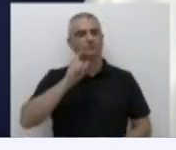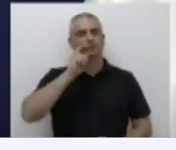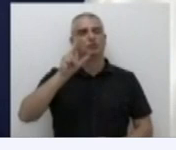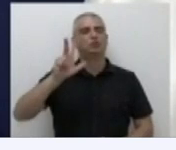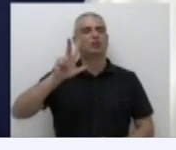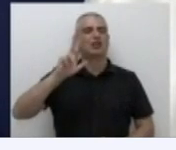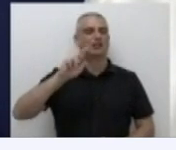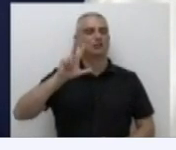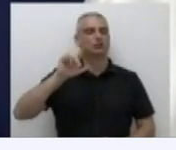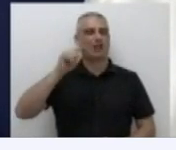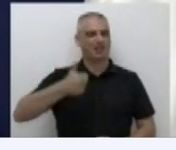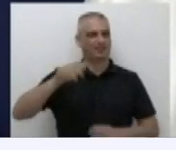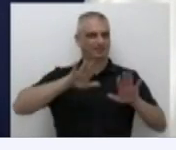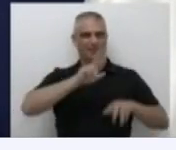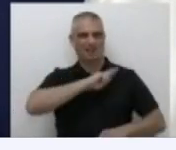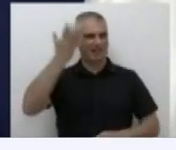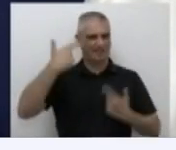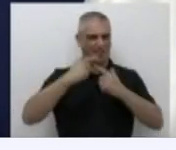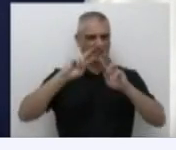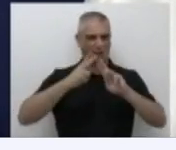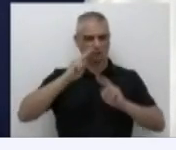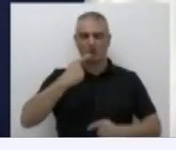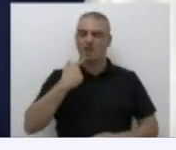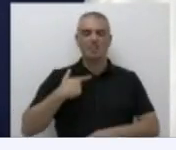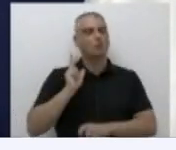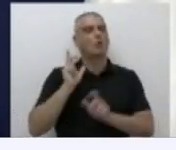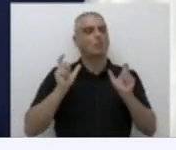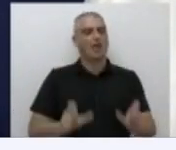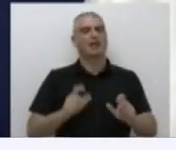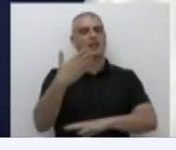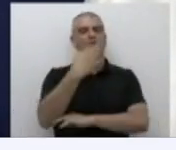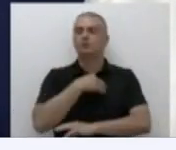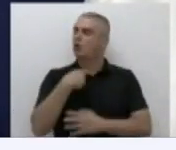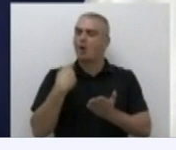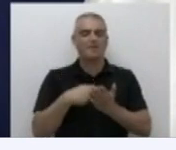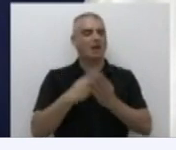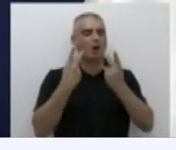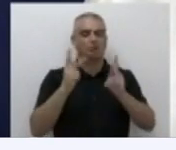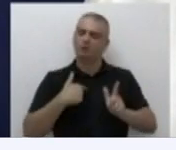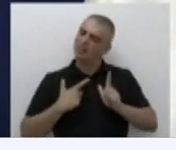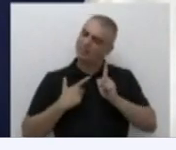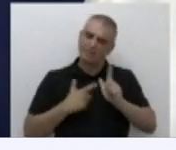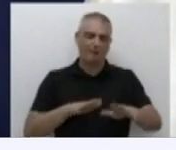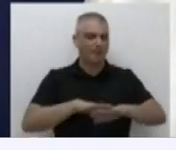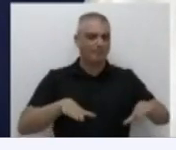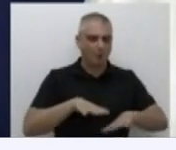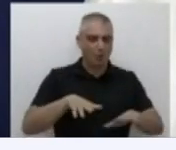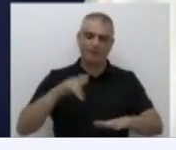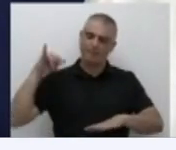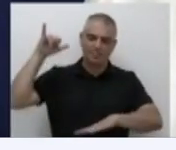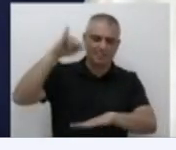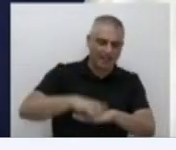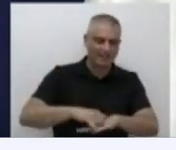تشرشل قال نحن سنحمي وطننا بكل مهما كان الثمن. سنحارب